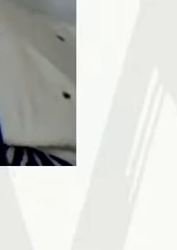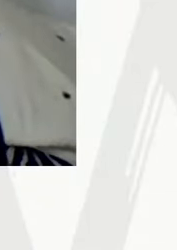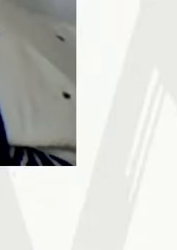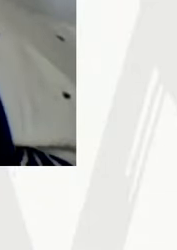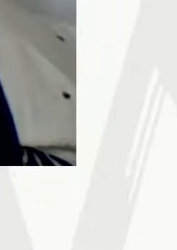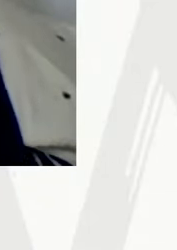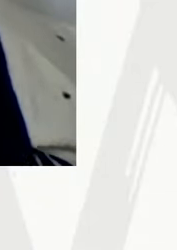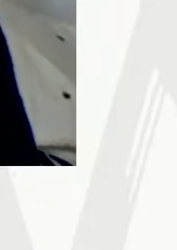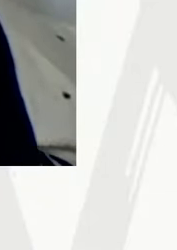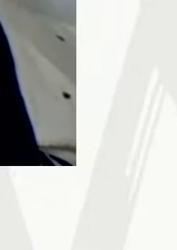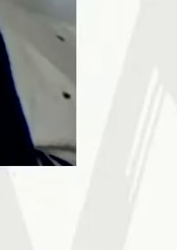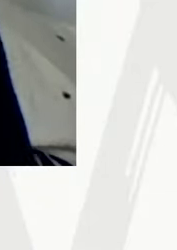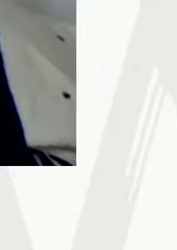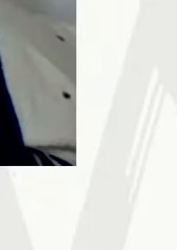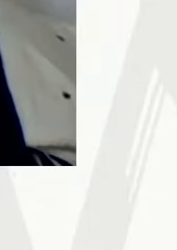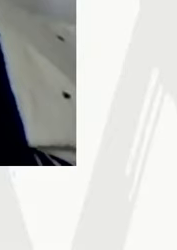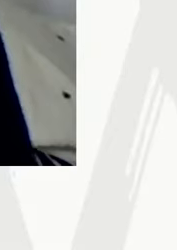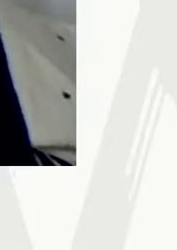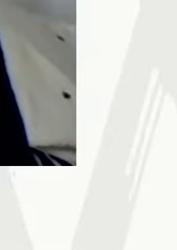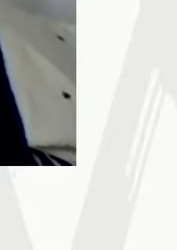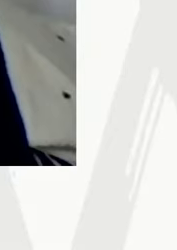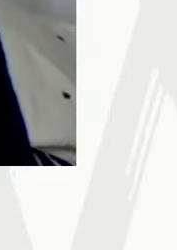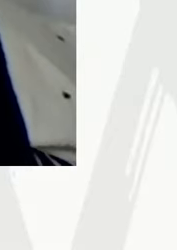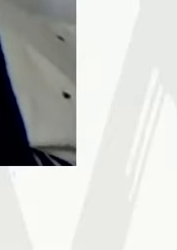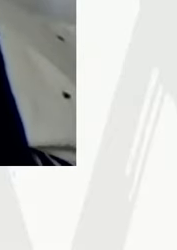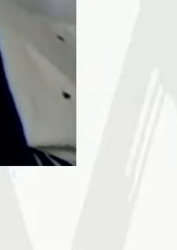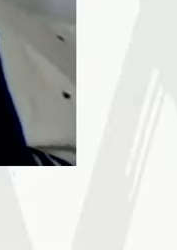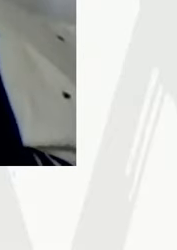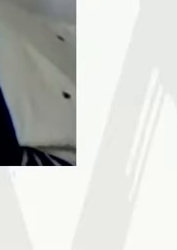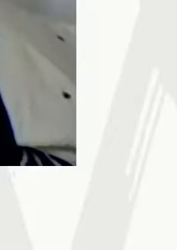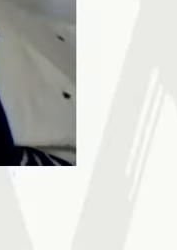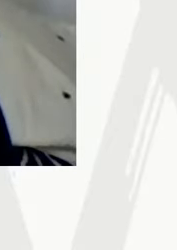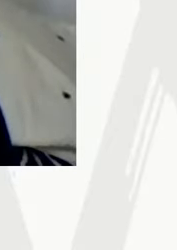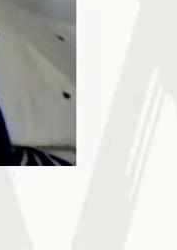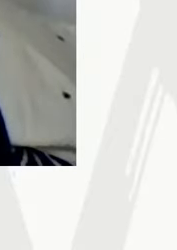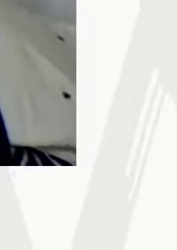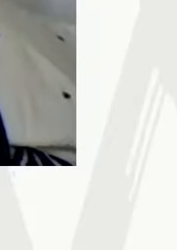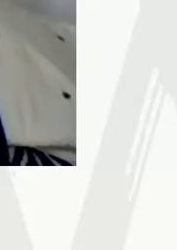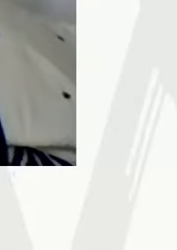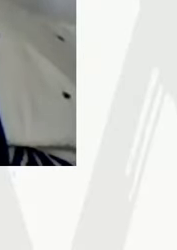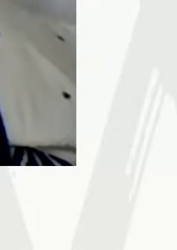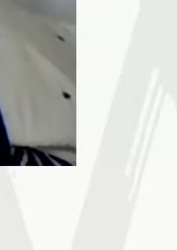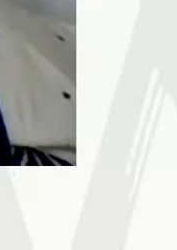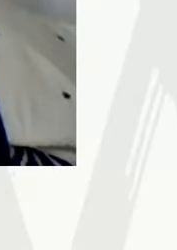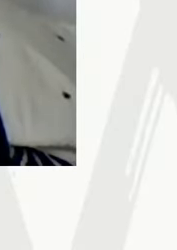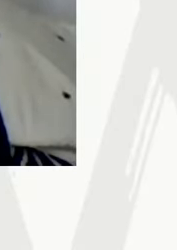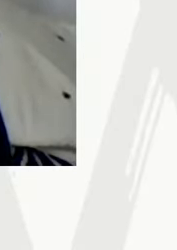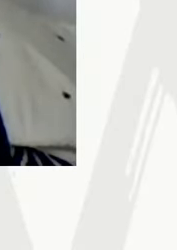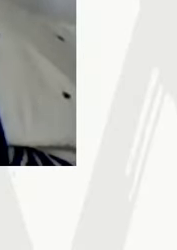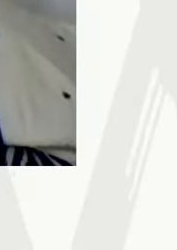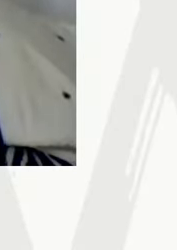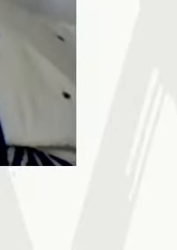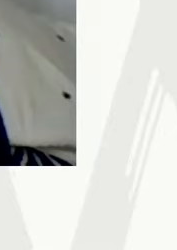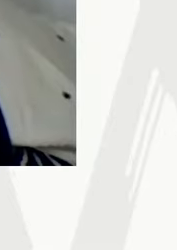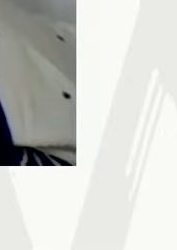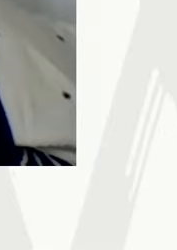que l'autodétermination pleine et entière n'a jamais été